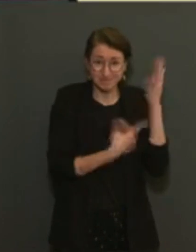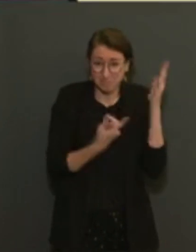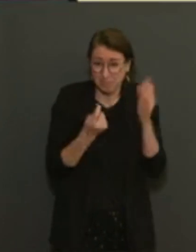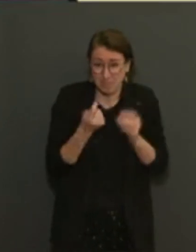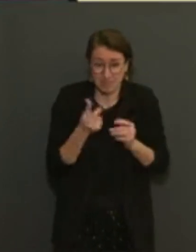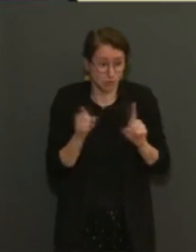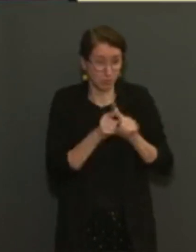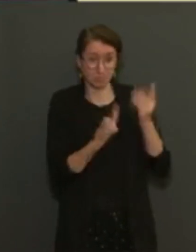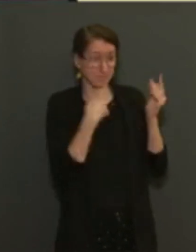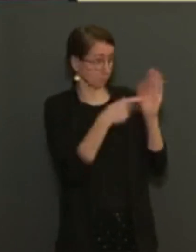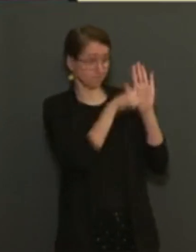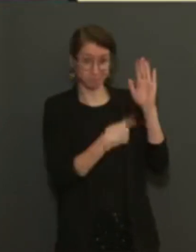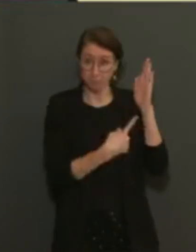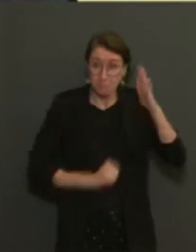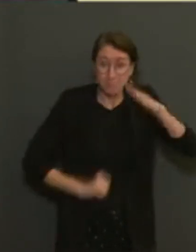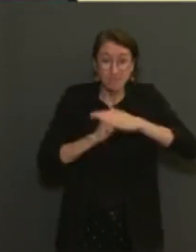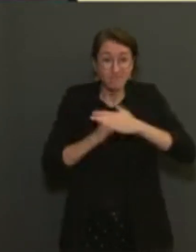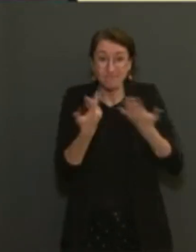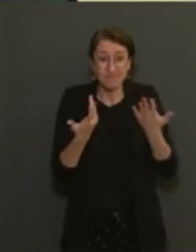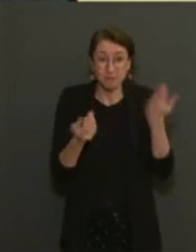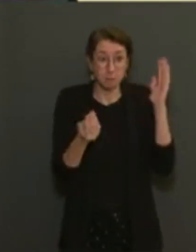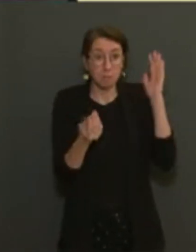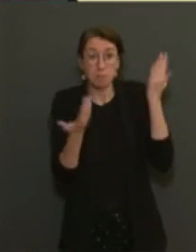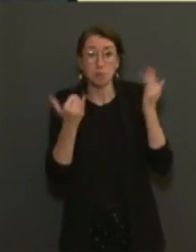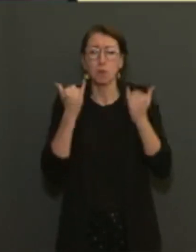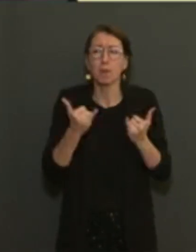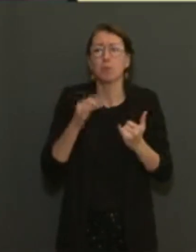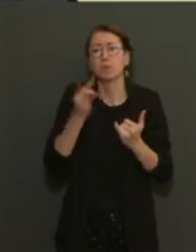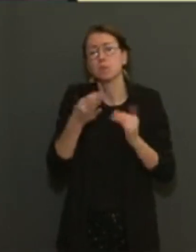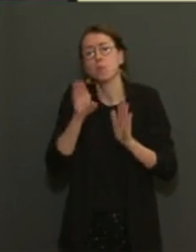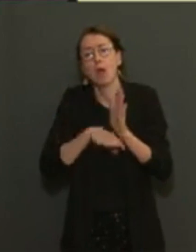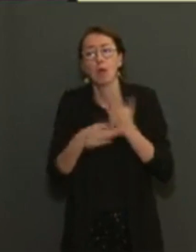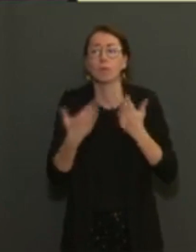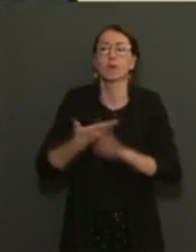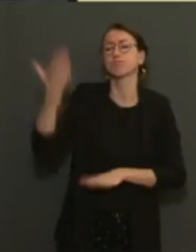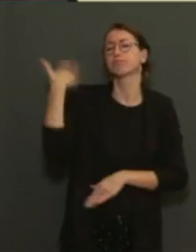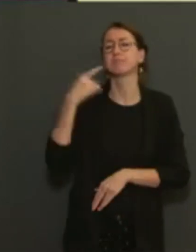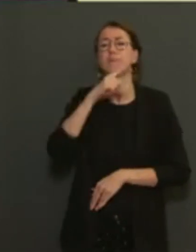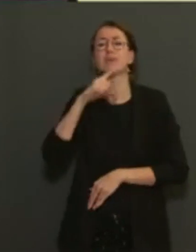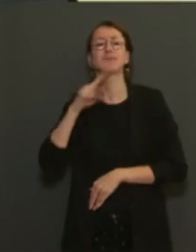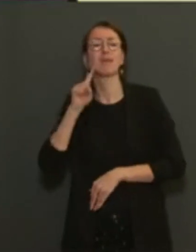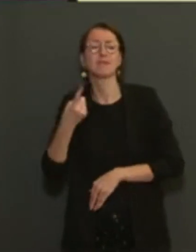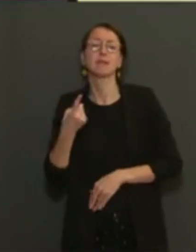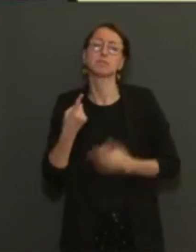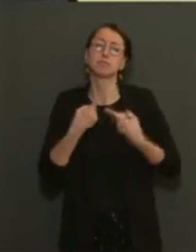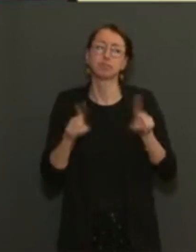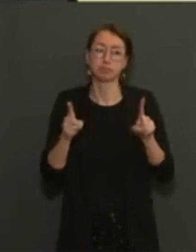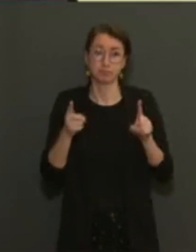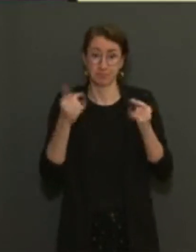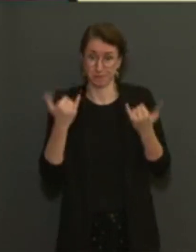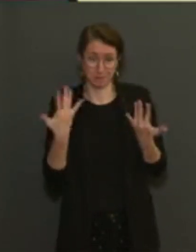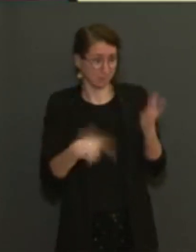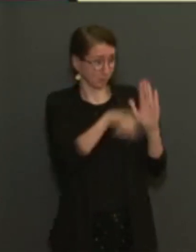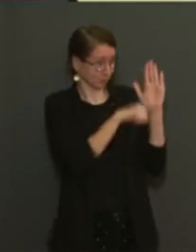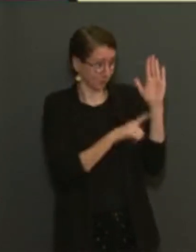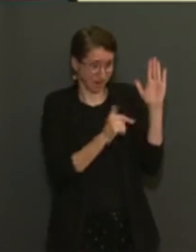qu'on a connu en mars-avril. Mais il n'y a pas beaucoup d'autres mesures à rajouter. Ces mesures, on l'a déjà dit